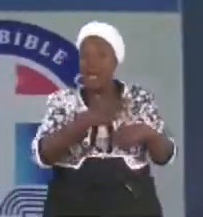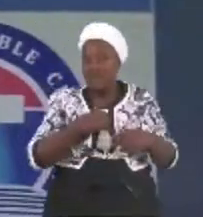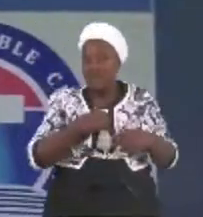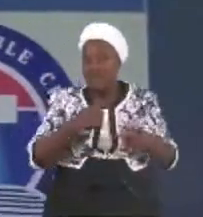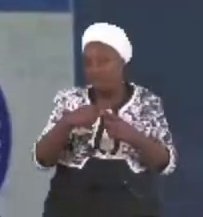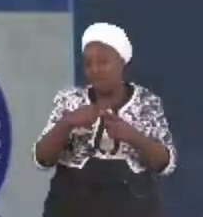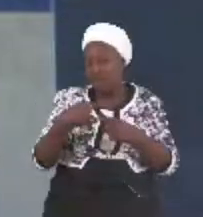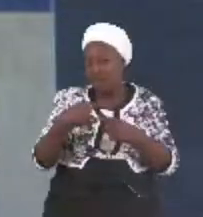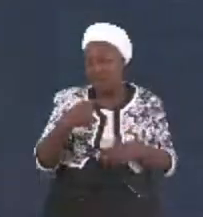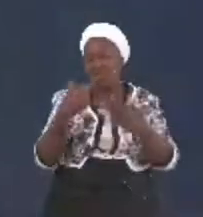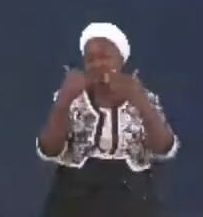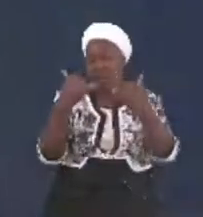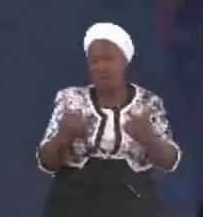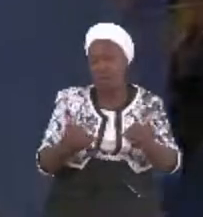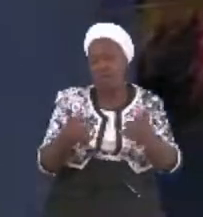Ali dit,